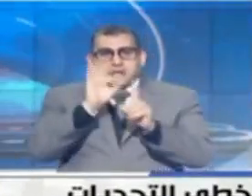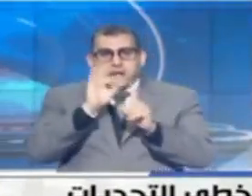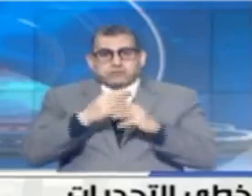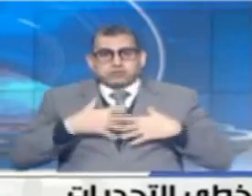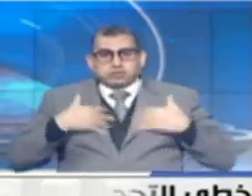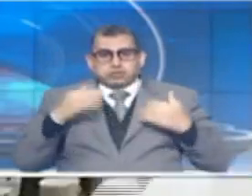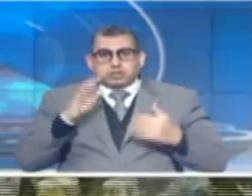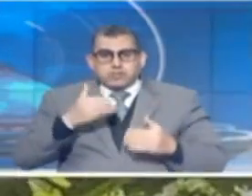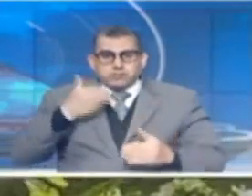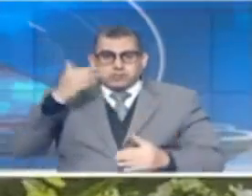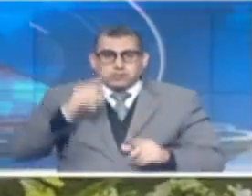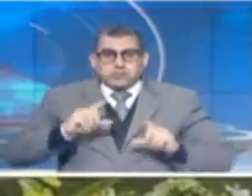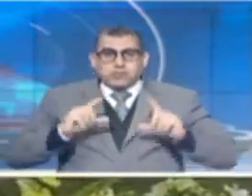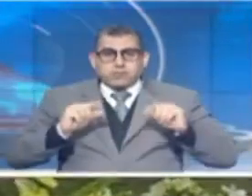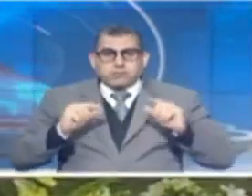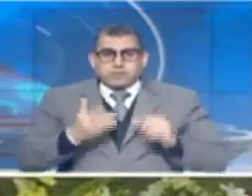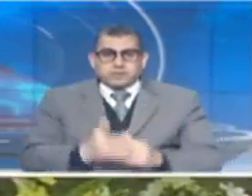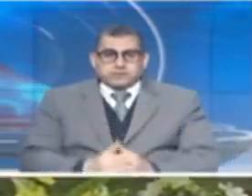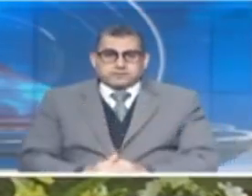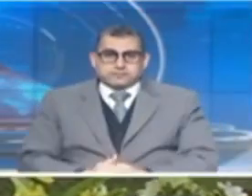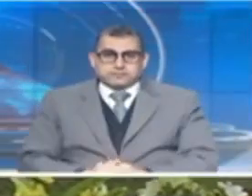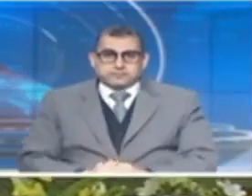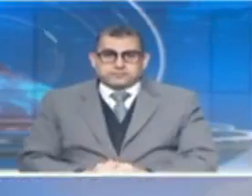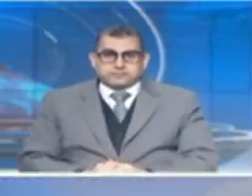نحو مستقبل أفضل.